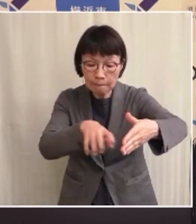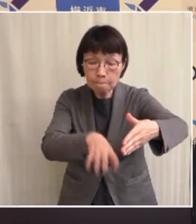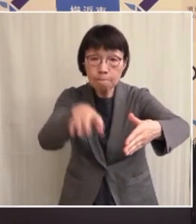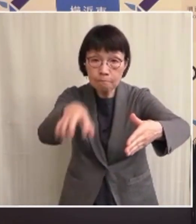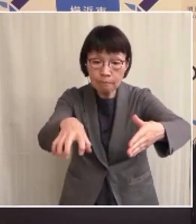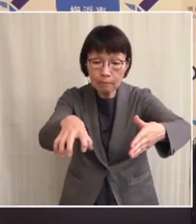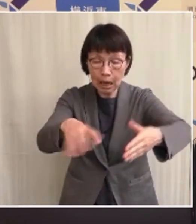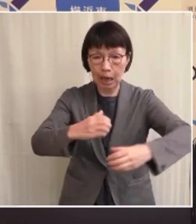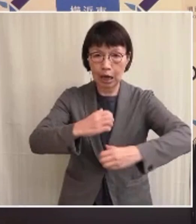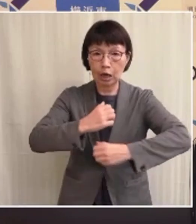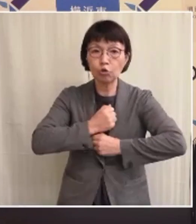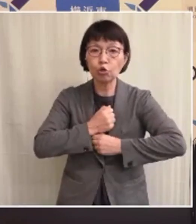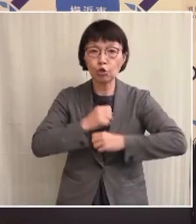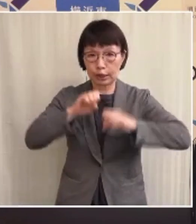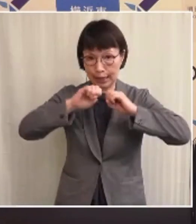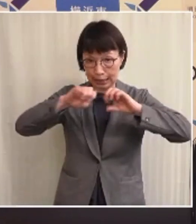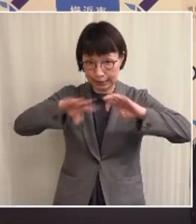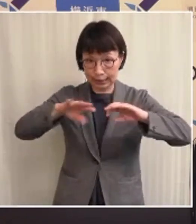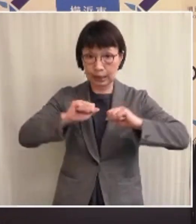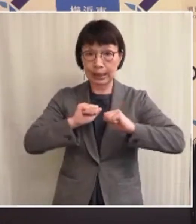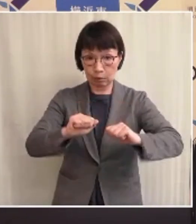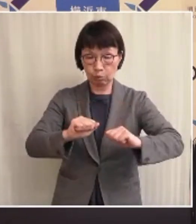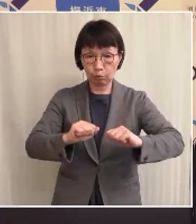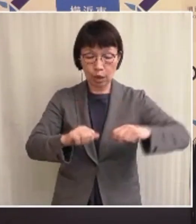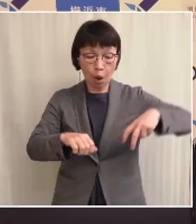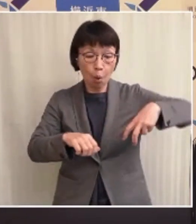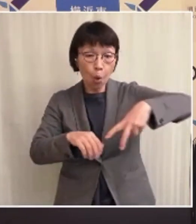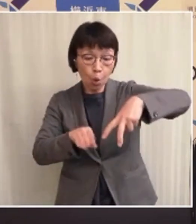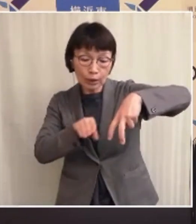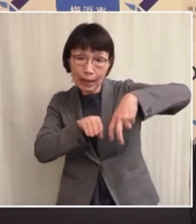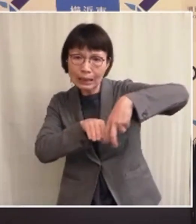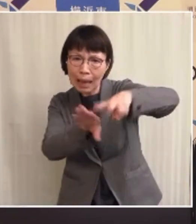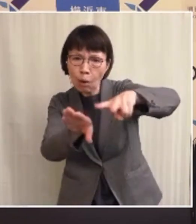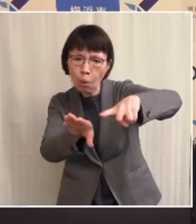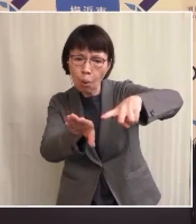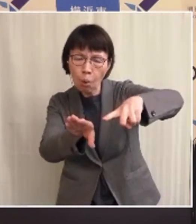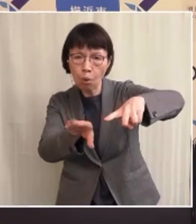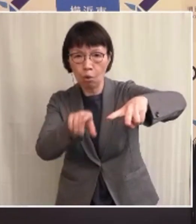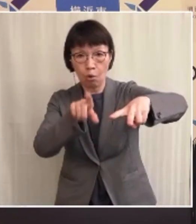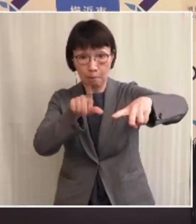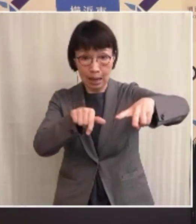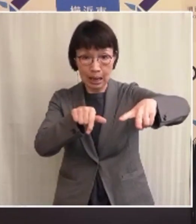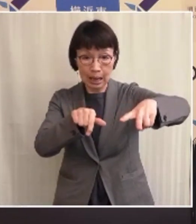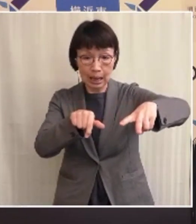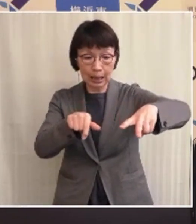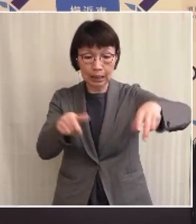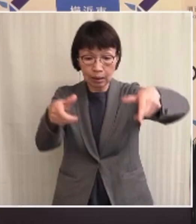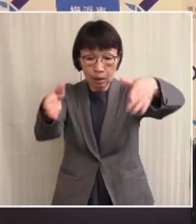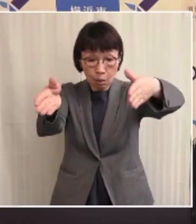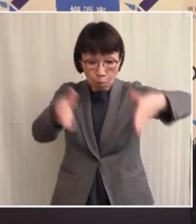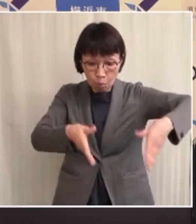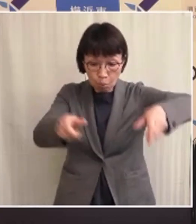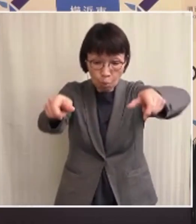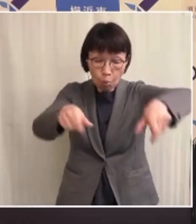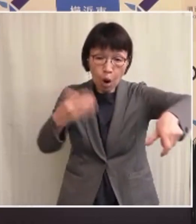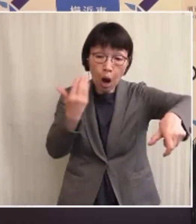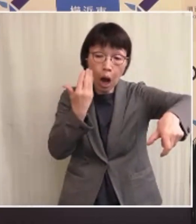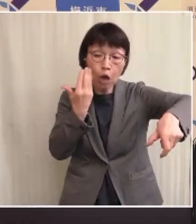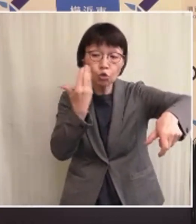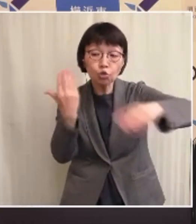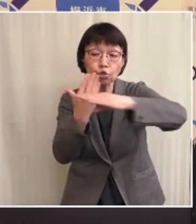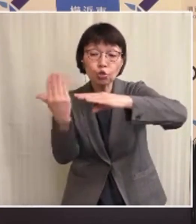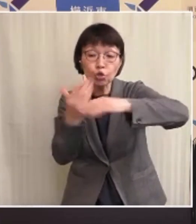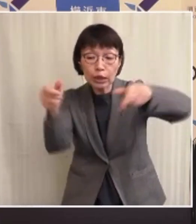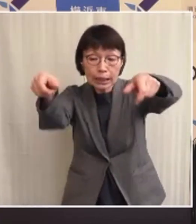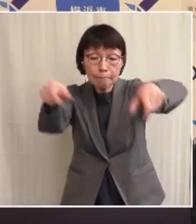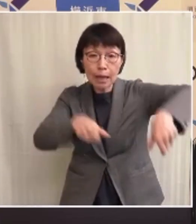注意喚起を行う、それから歩行者と車両の事故に関してはグリーンベルトによる、歩行空間